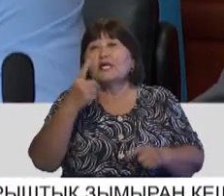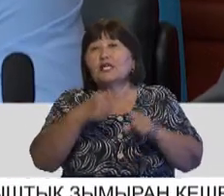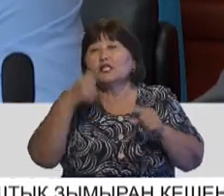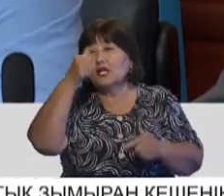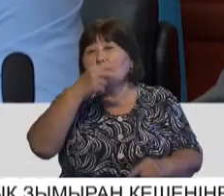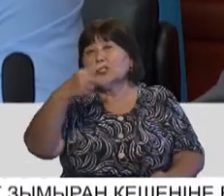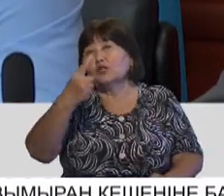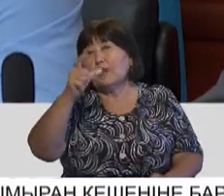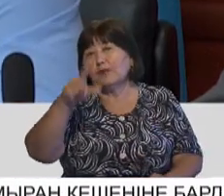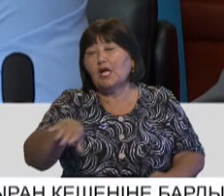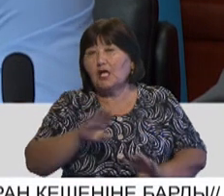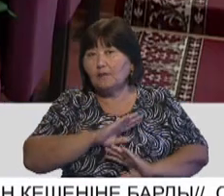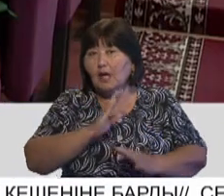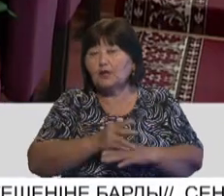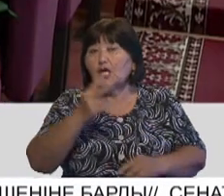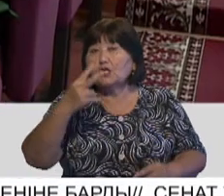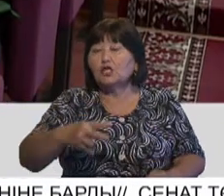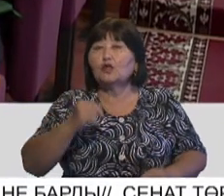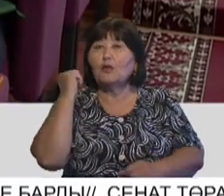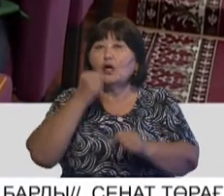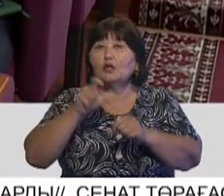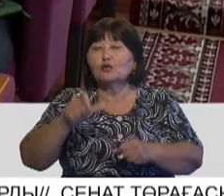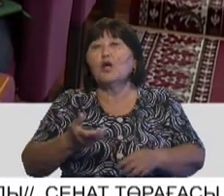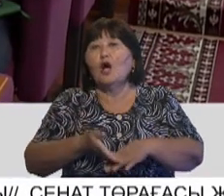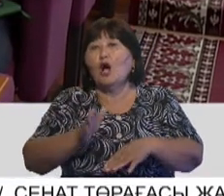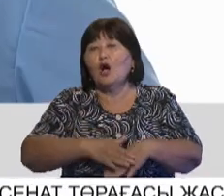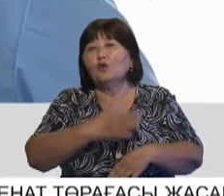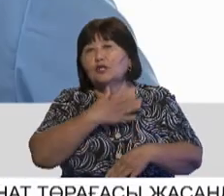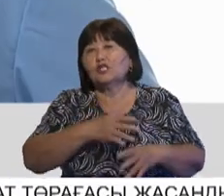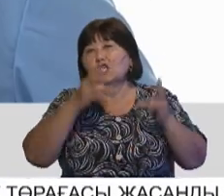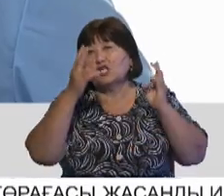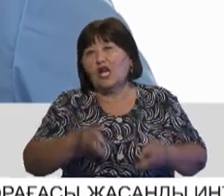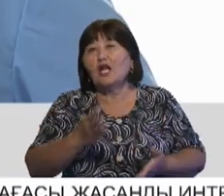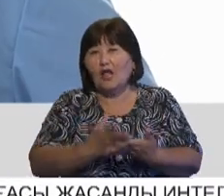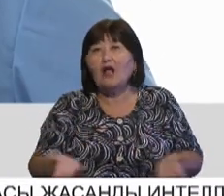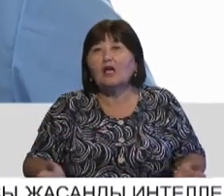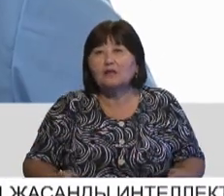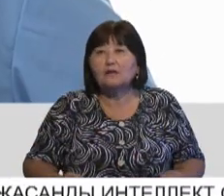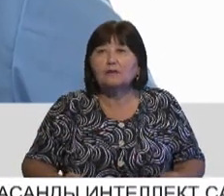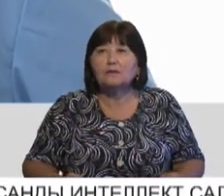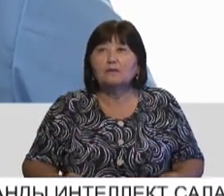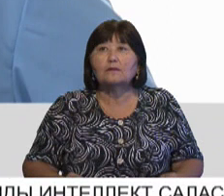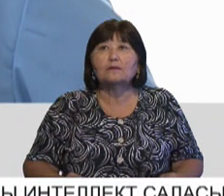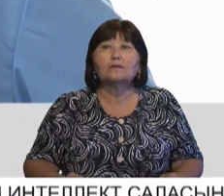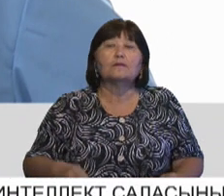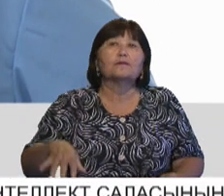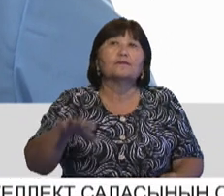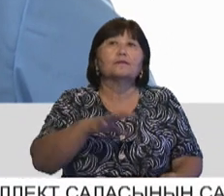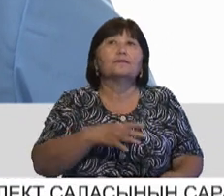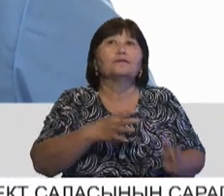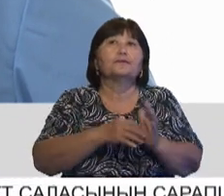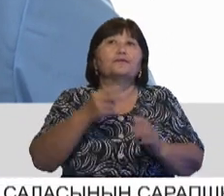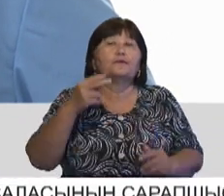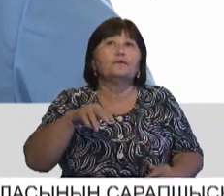жылда 21 адам қаза болса, 20 жұмысшы ауыр дене жарақатын алған. 2022-де 8, 2023-де 9, 24-дің